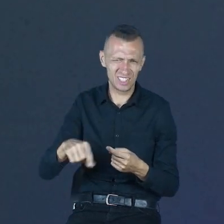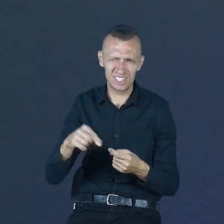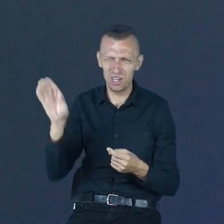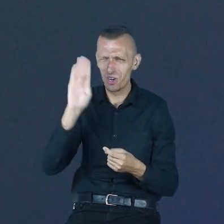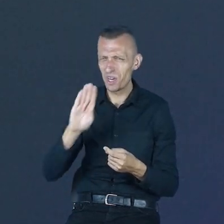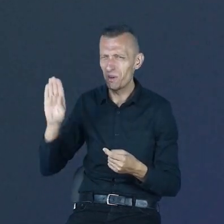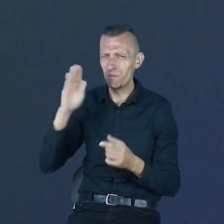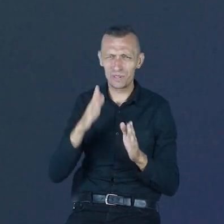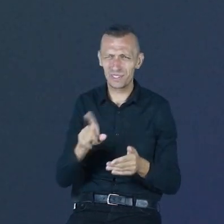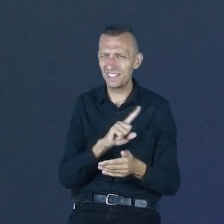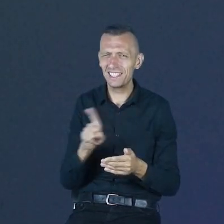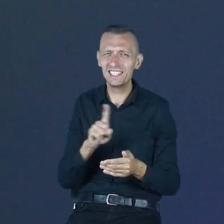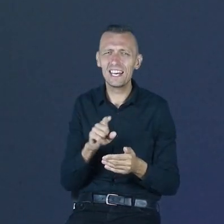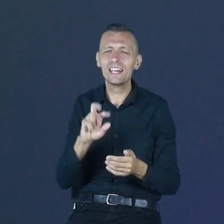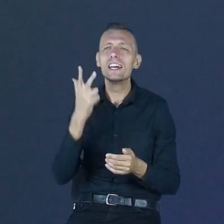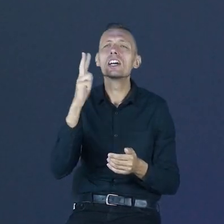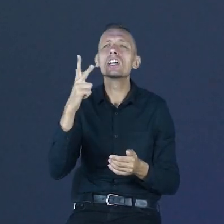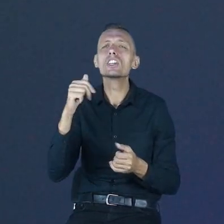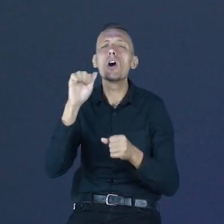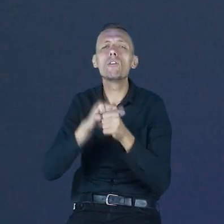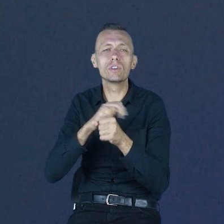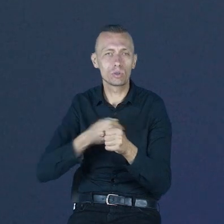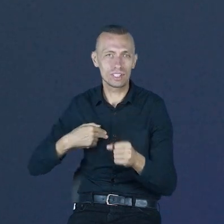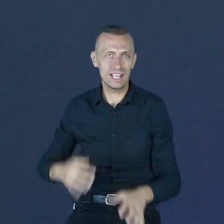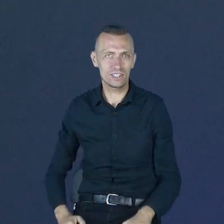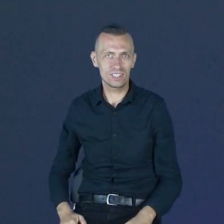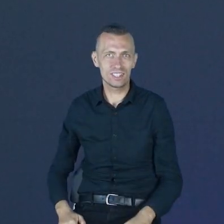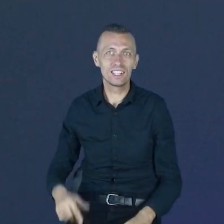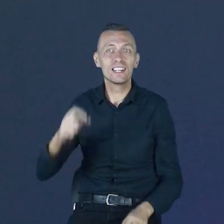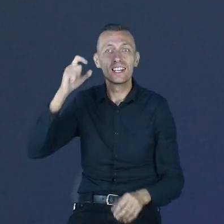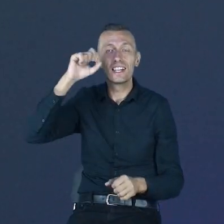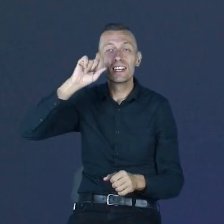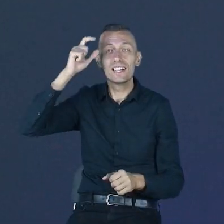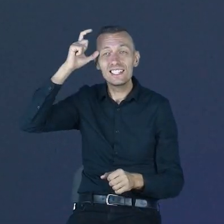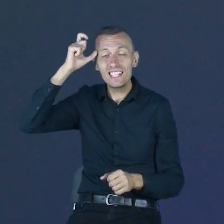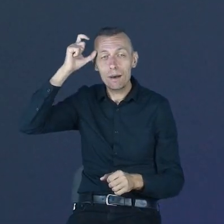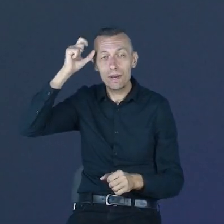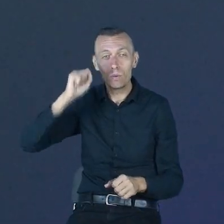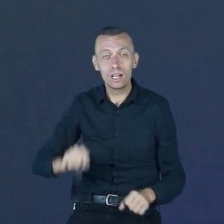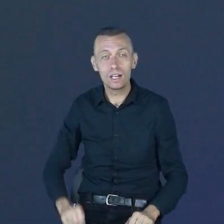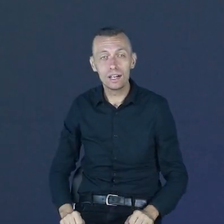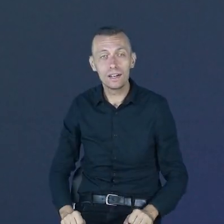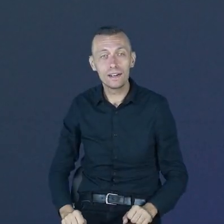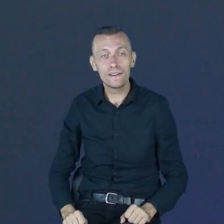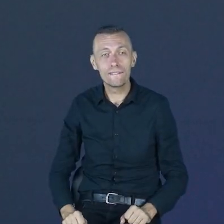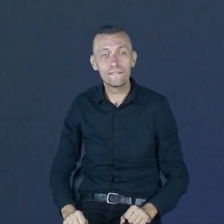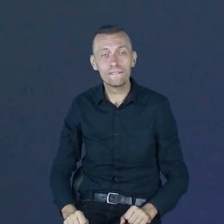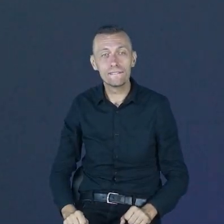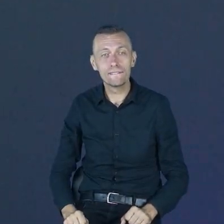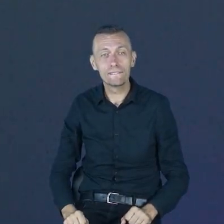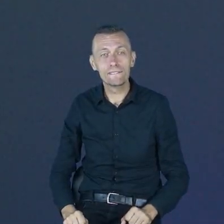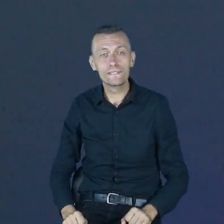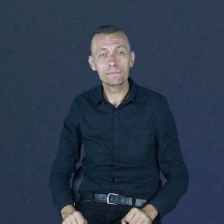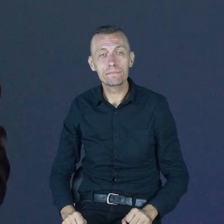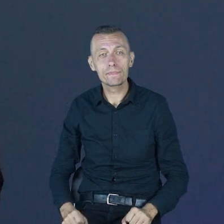Naszym największym wrogiem jest diabeł od twego i mego